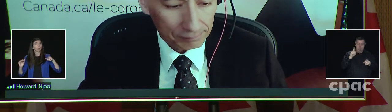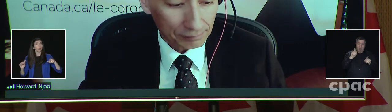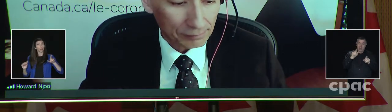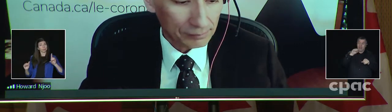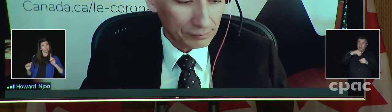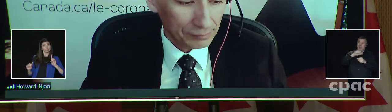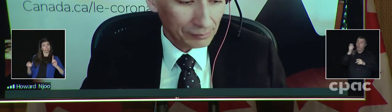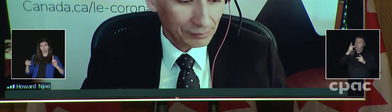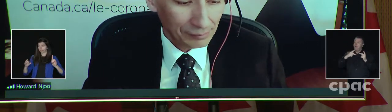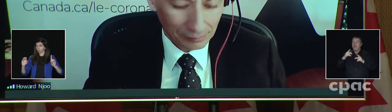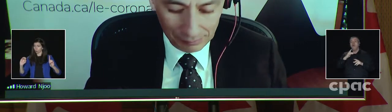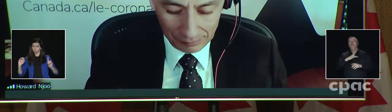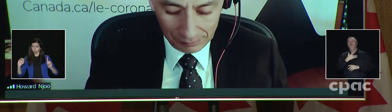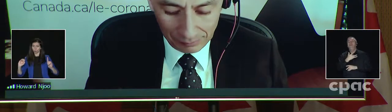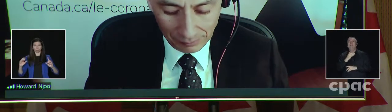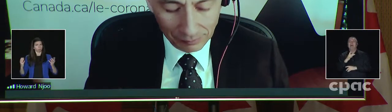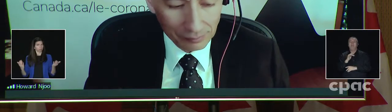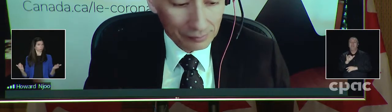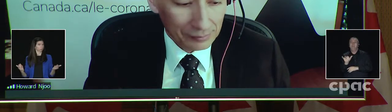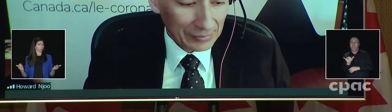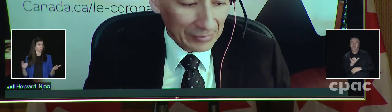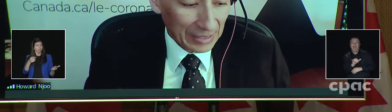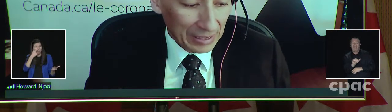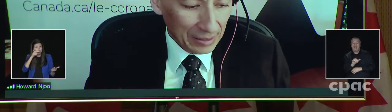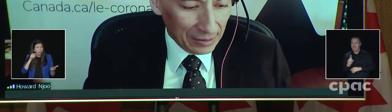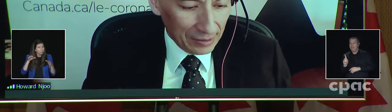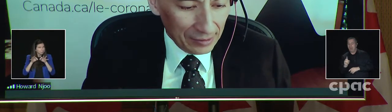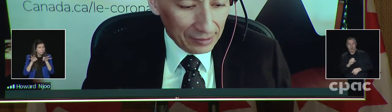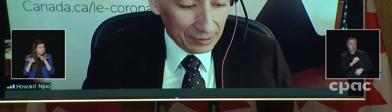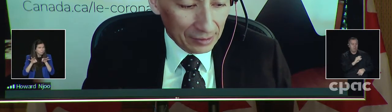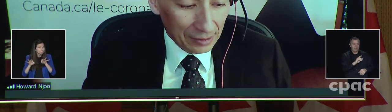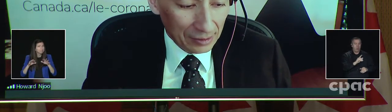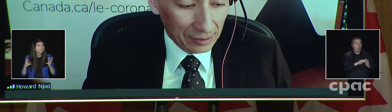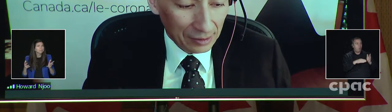ça devrait rester similaire à ce qu'on projette pour Delta?